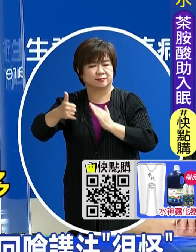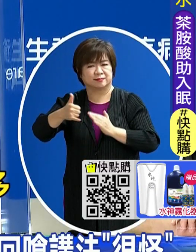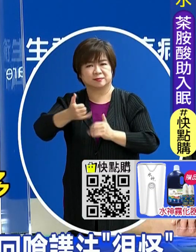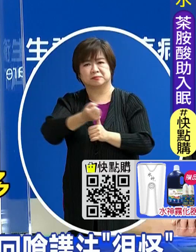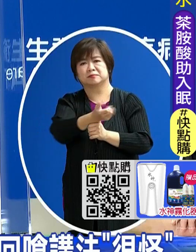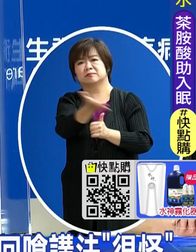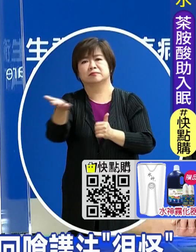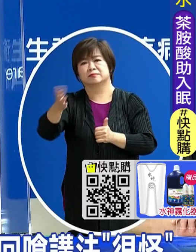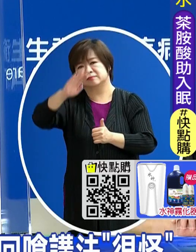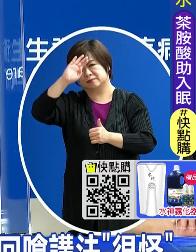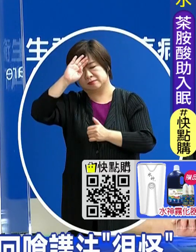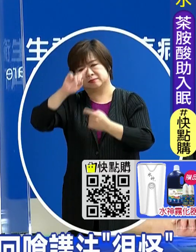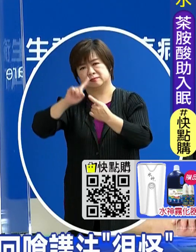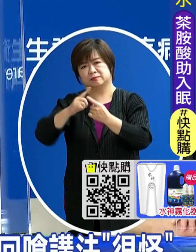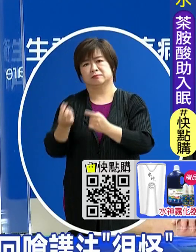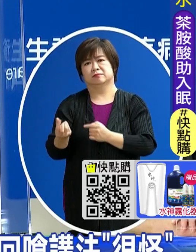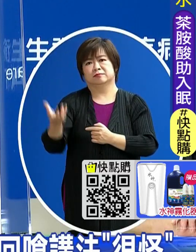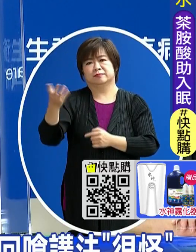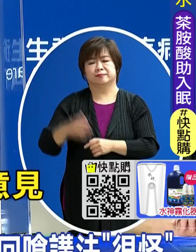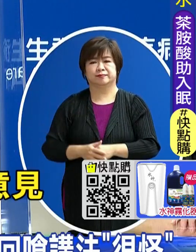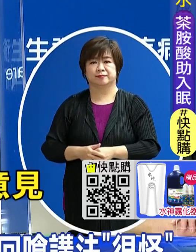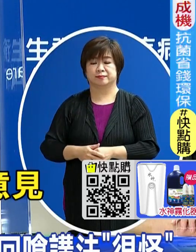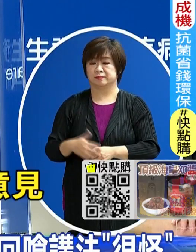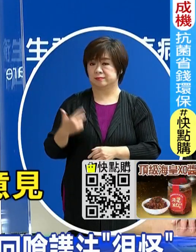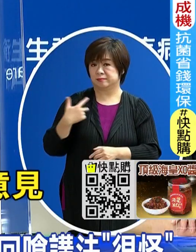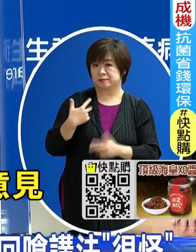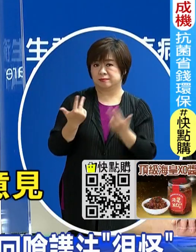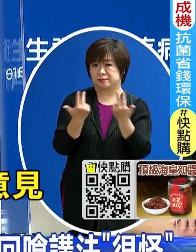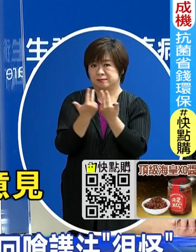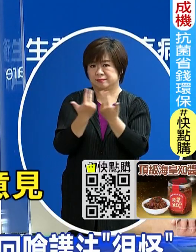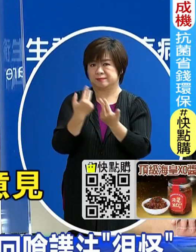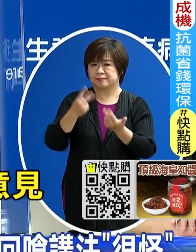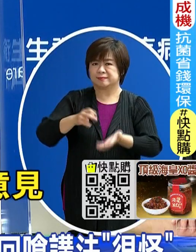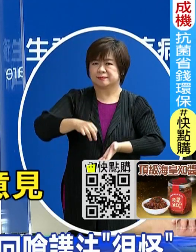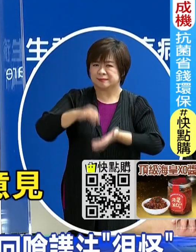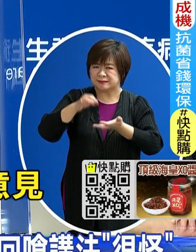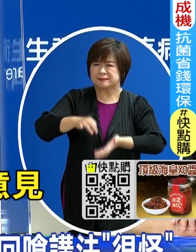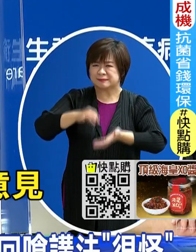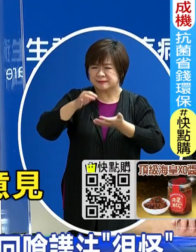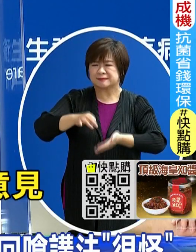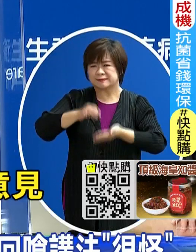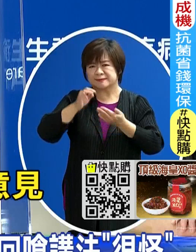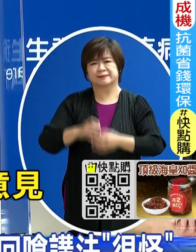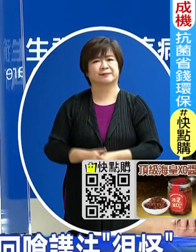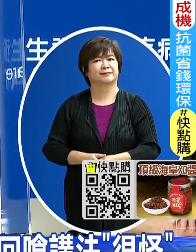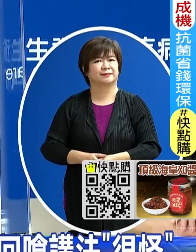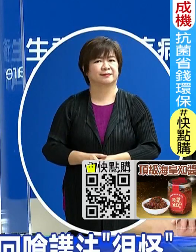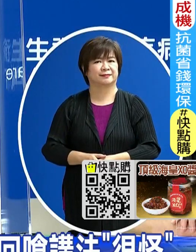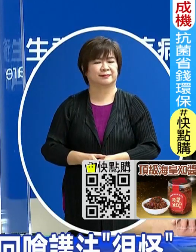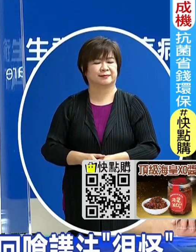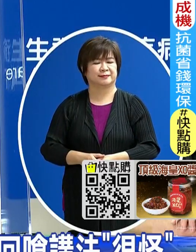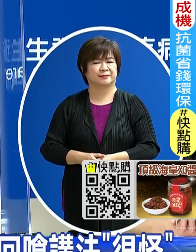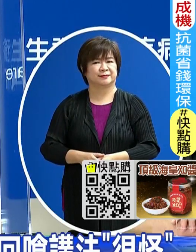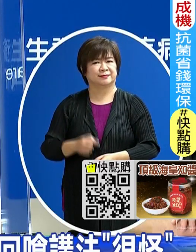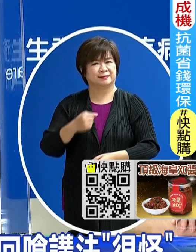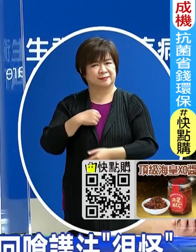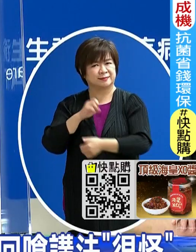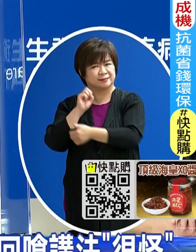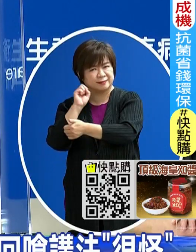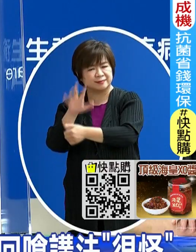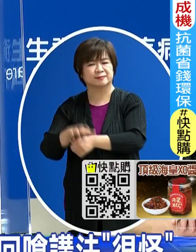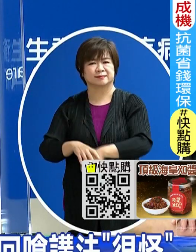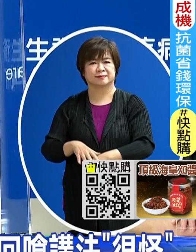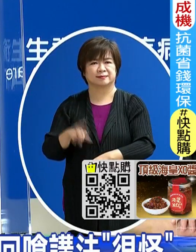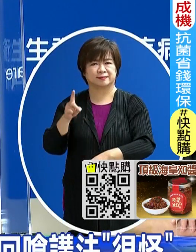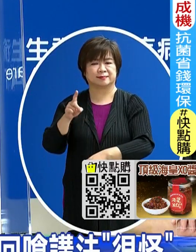更多。那甚至于在上个礼拜，新北市还是有提出这个意见。那我还是跟他报告，我们先